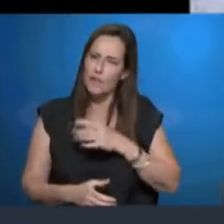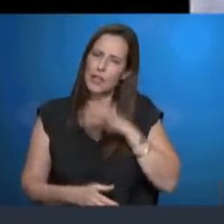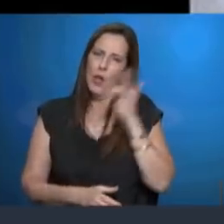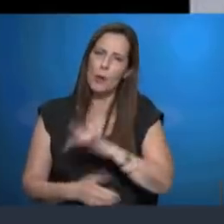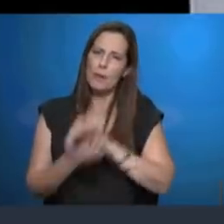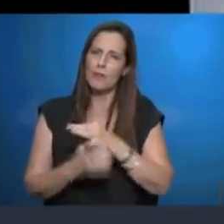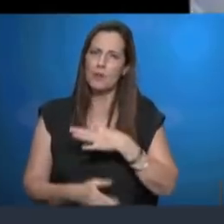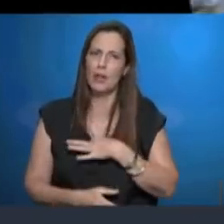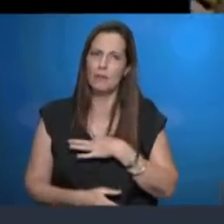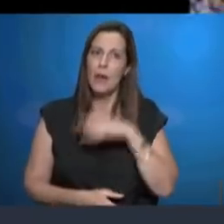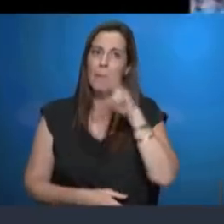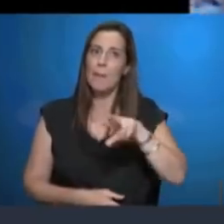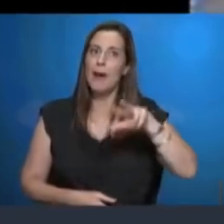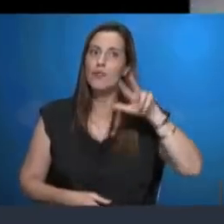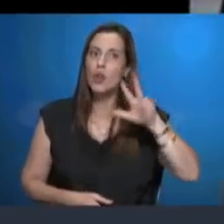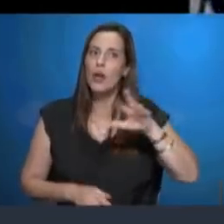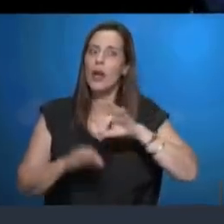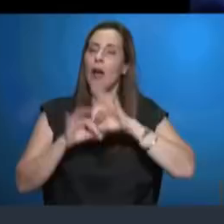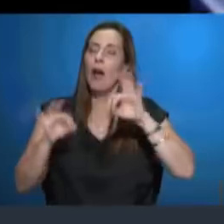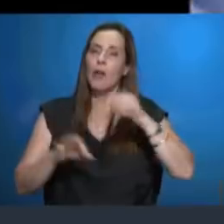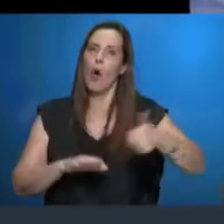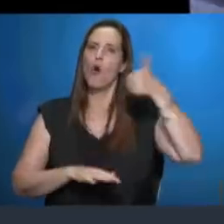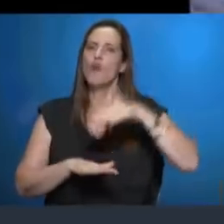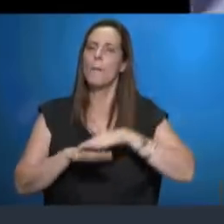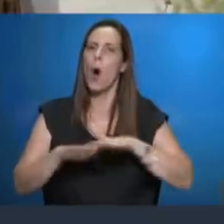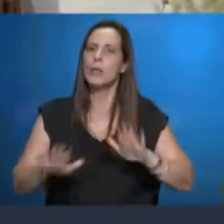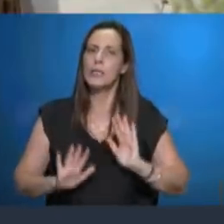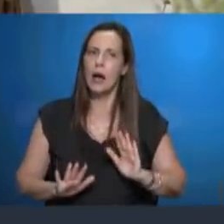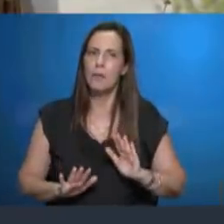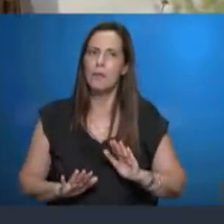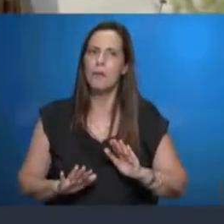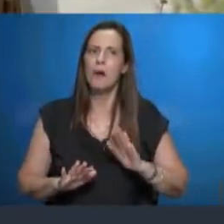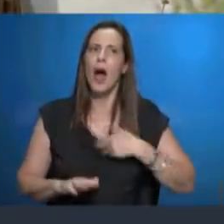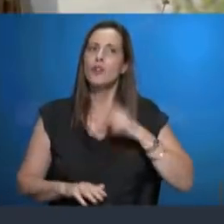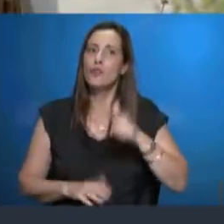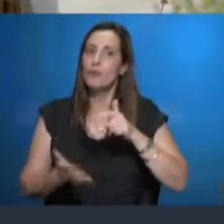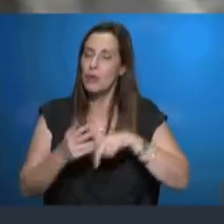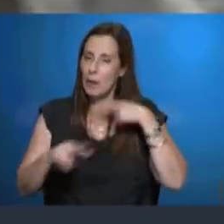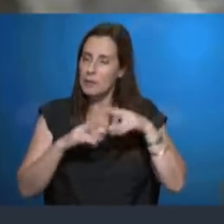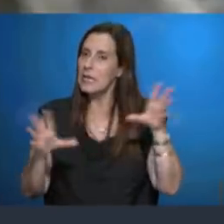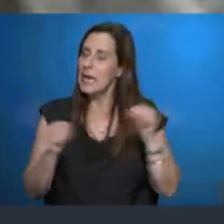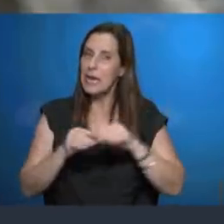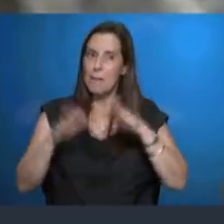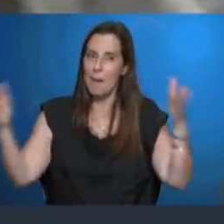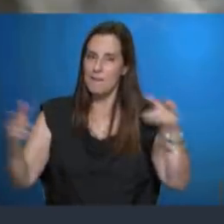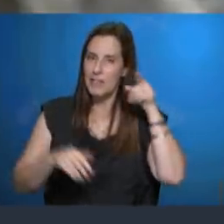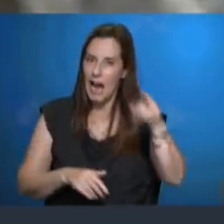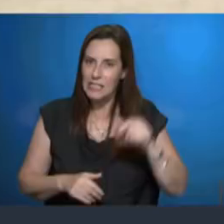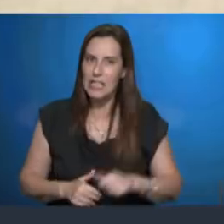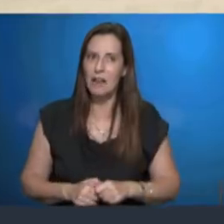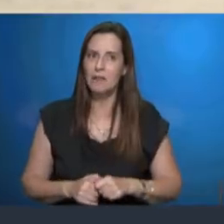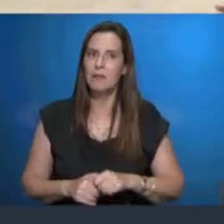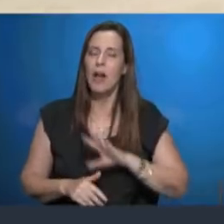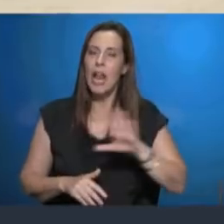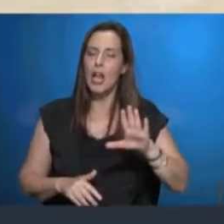בוגד. ב-2003 החל לכהן אבוטבול כראש המועצה. אנחנו שילמנו עבור המסעדה, עם המבנה הזה,